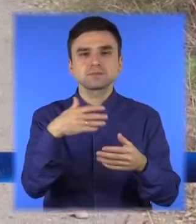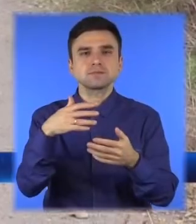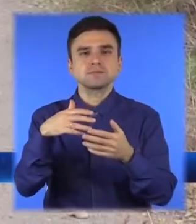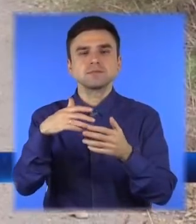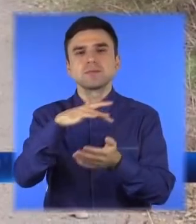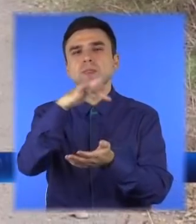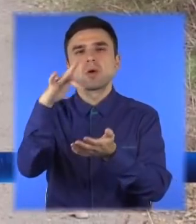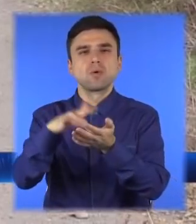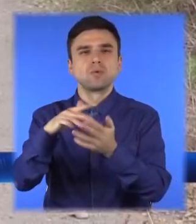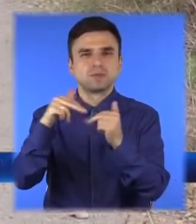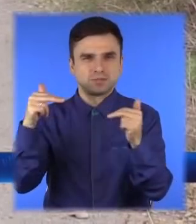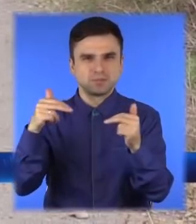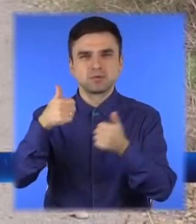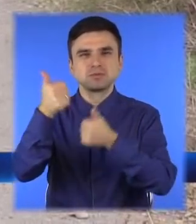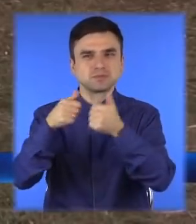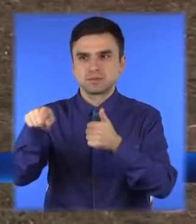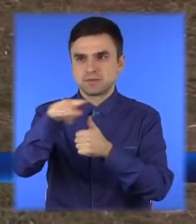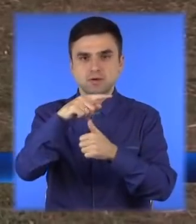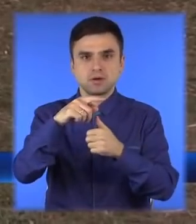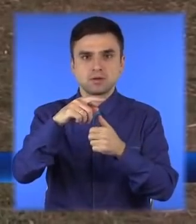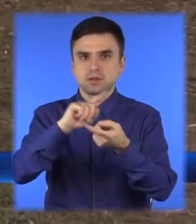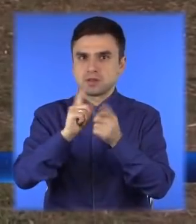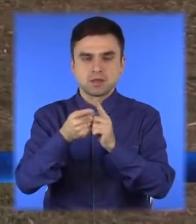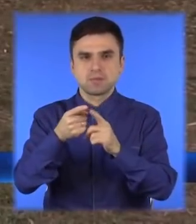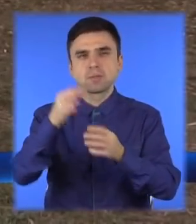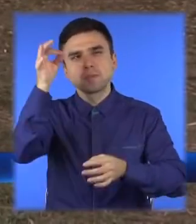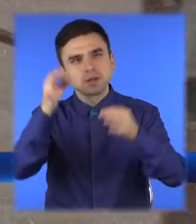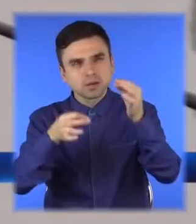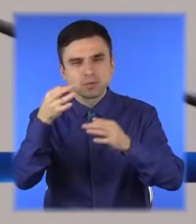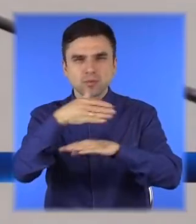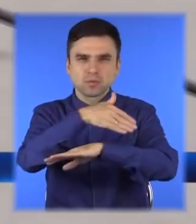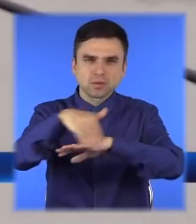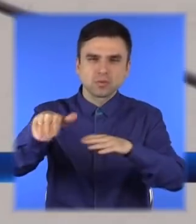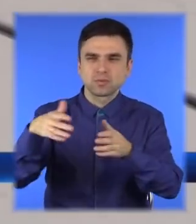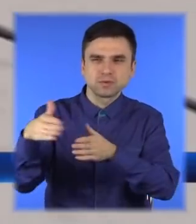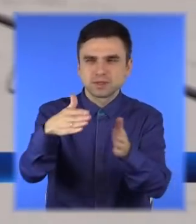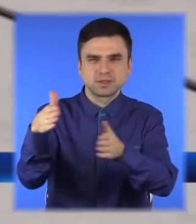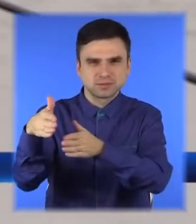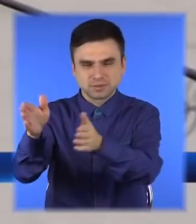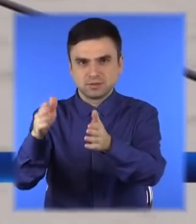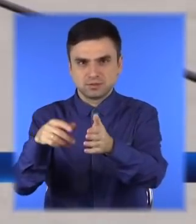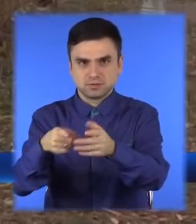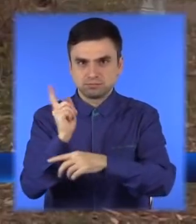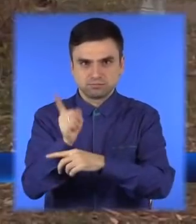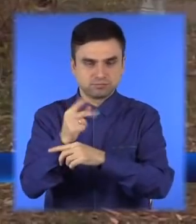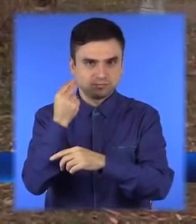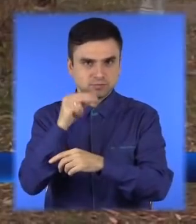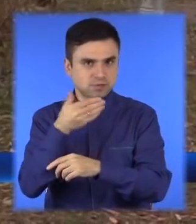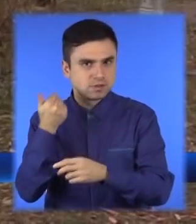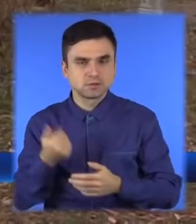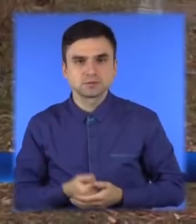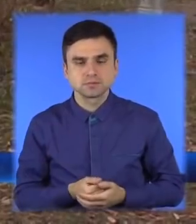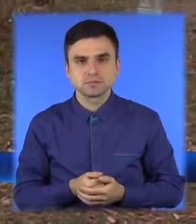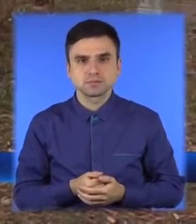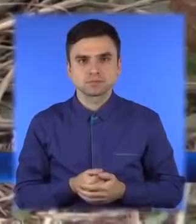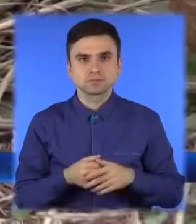городом. Пейзажі інші. Змагання цієї неділі відбулись на першому та другому ставках біля терміналу. Всупереч